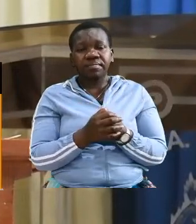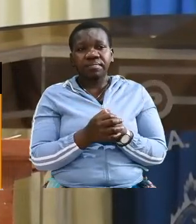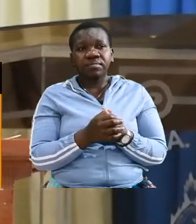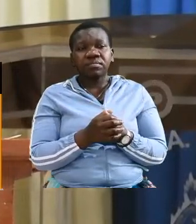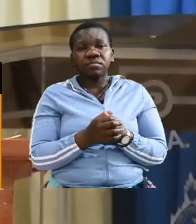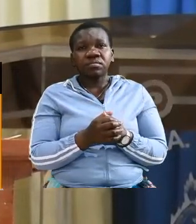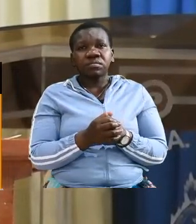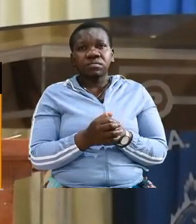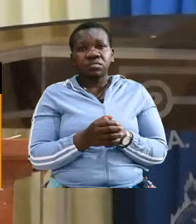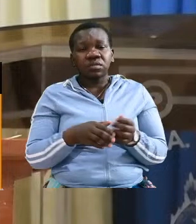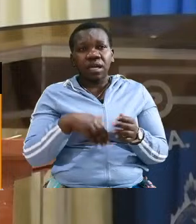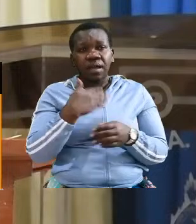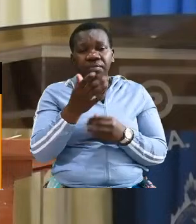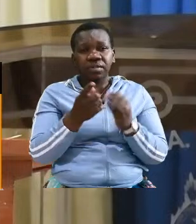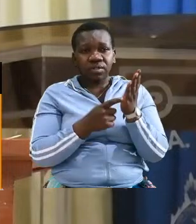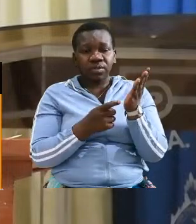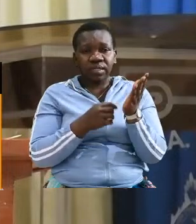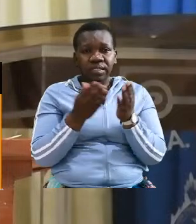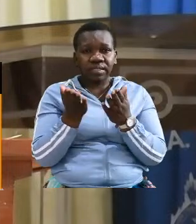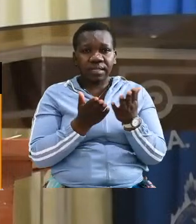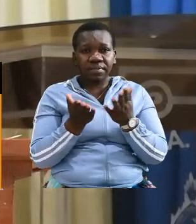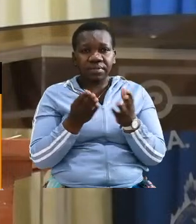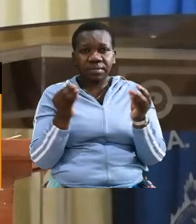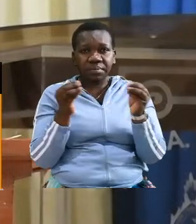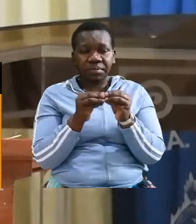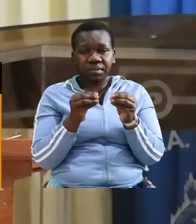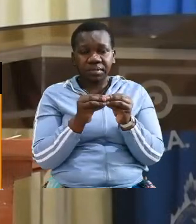ya Kiswahili.